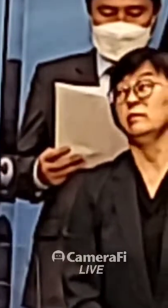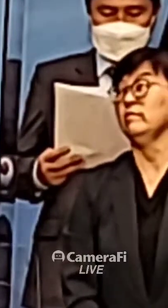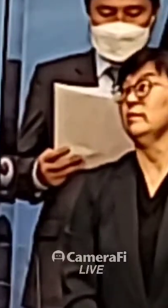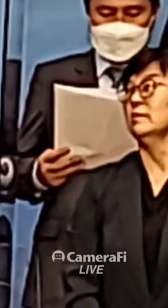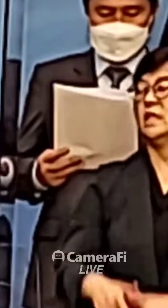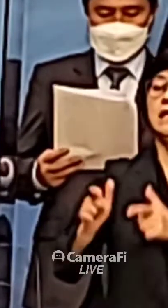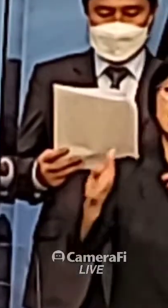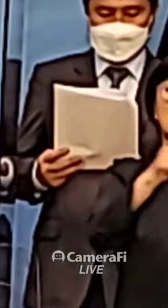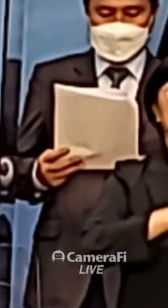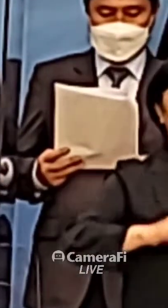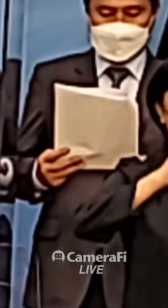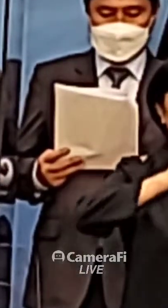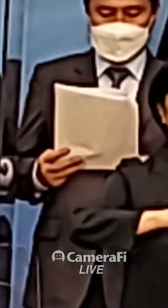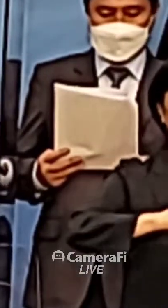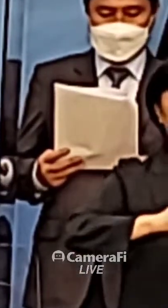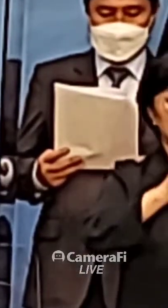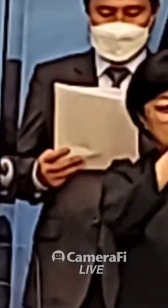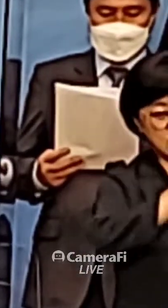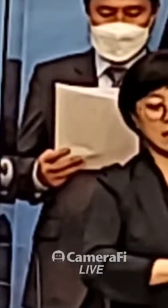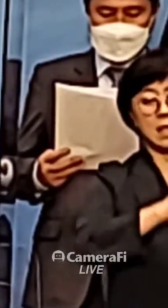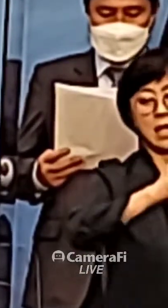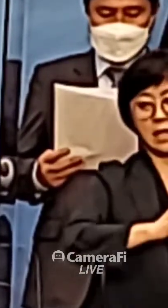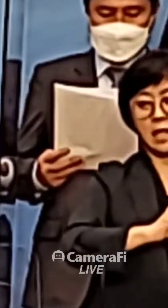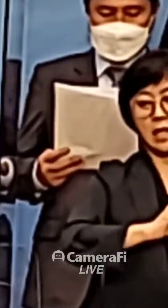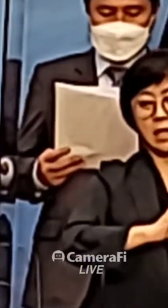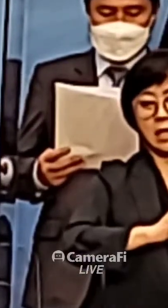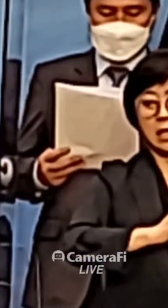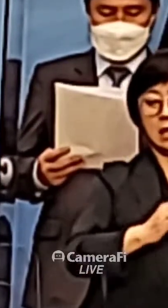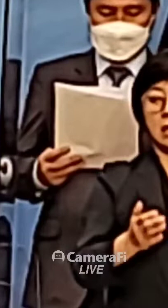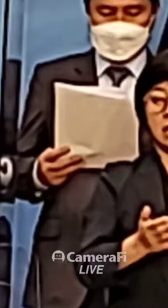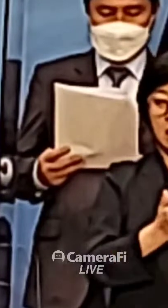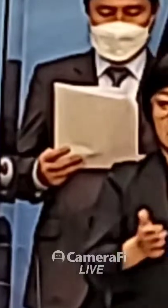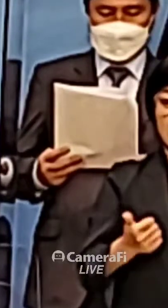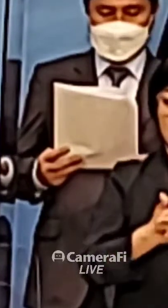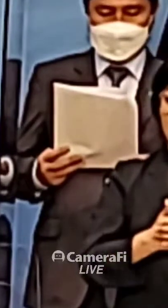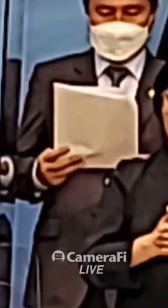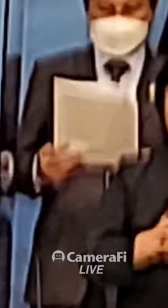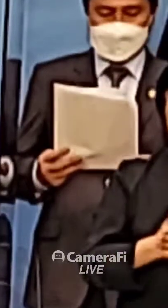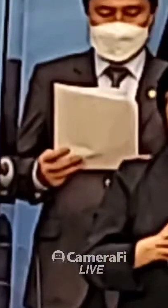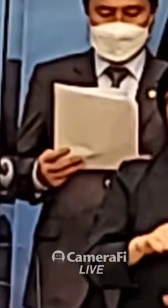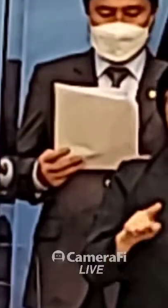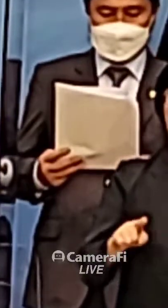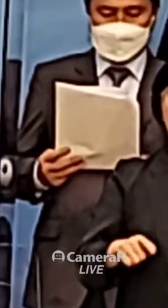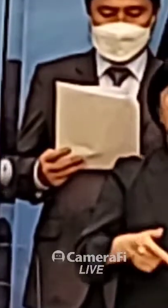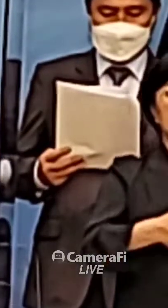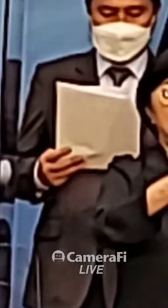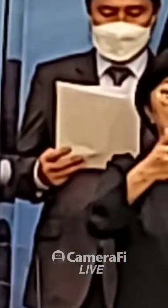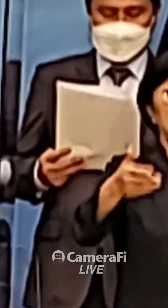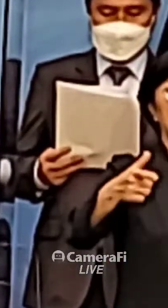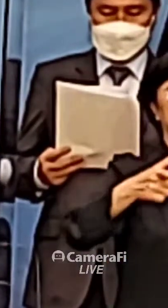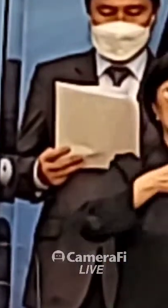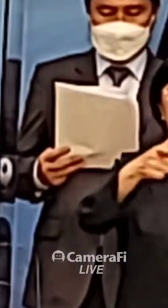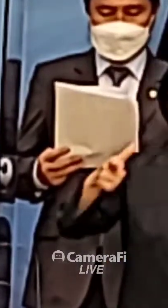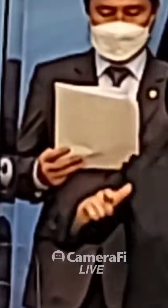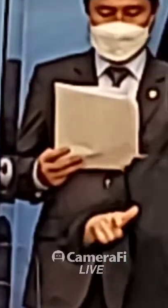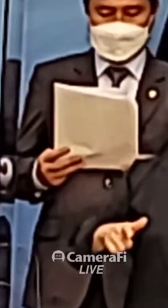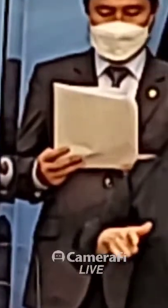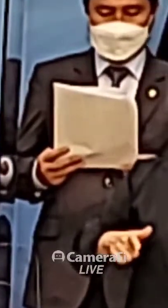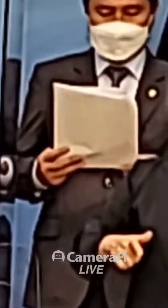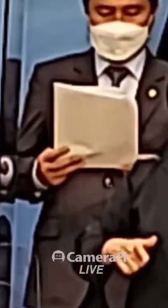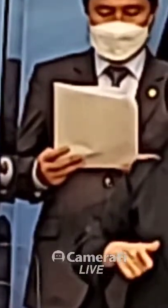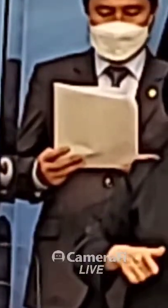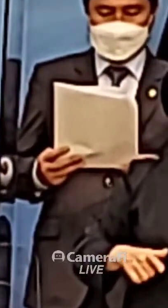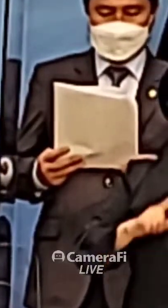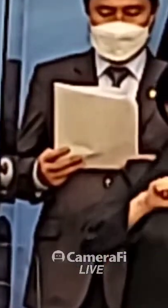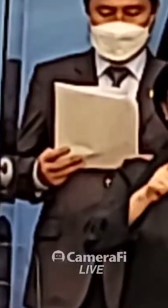네, 지역적 한계, 역사적 한계, 규제의 한계라는 알을 깨고 강원도라는 지명이 628년